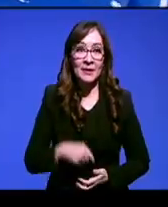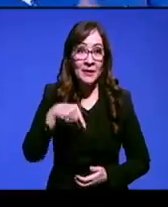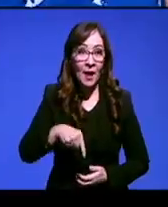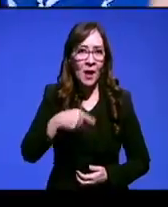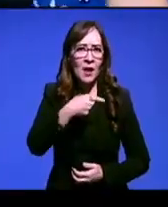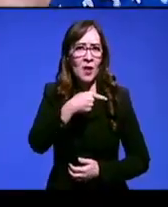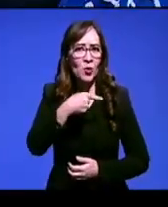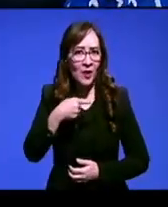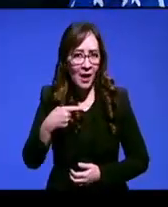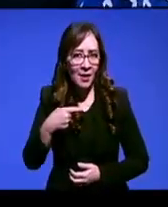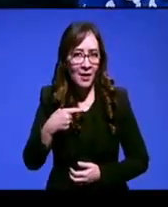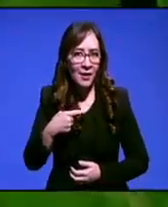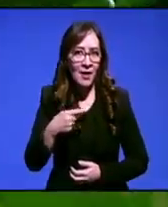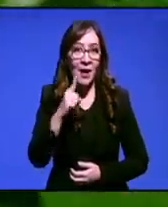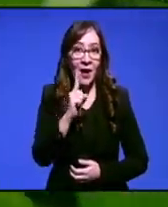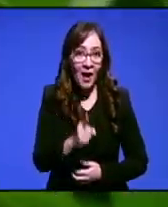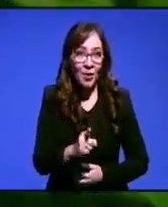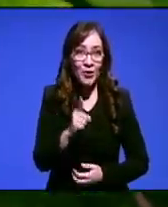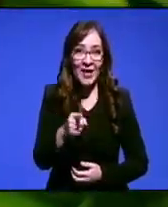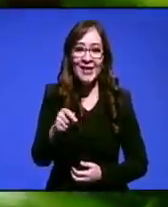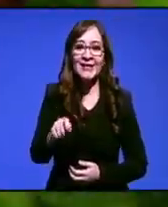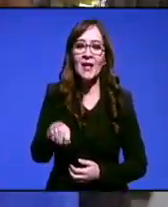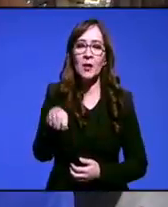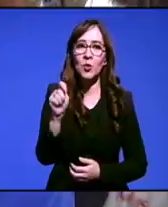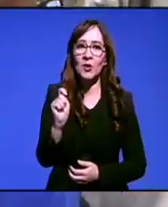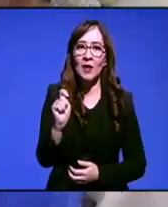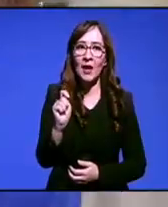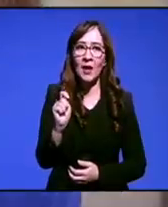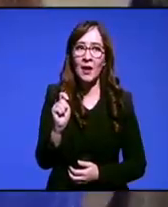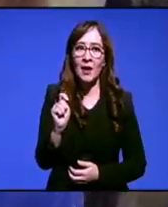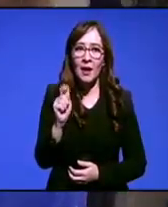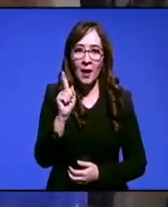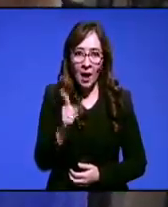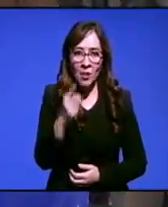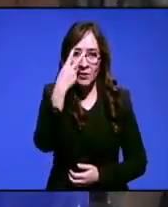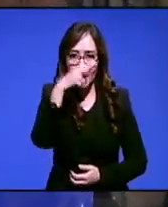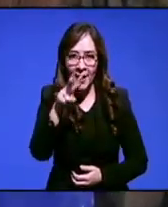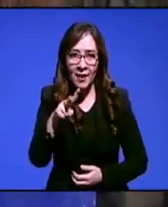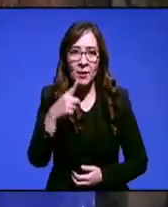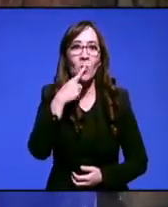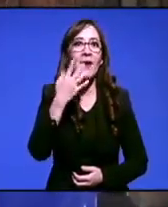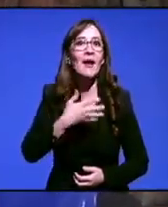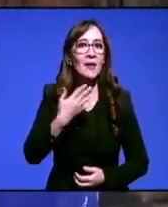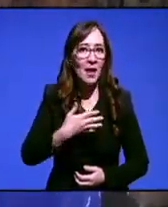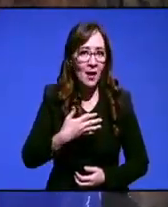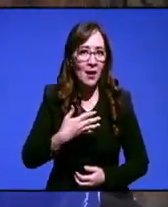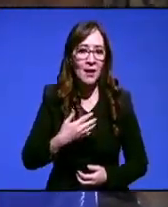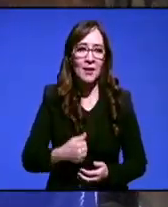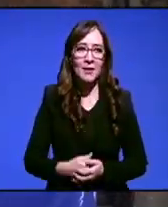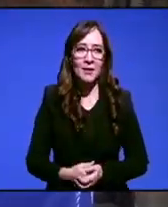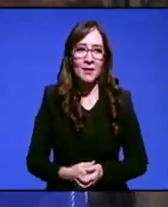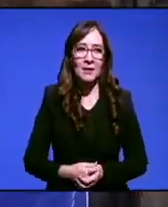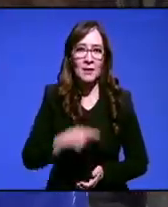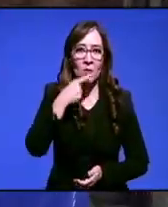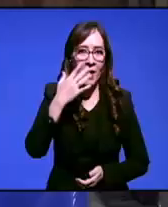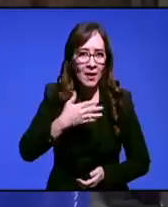namanya sayur mayur harus ada sayurnya dong. Oh, jadi kita harus perhatikan warnanya. Nah, jadi warnanya ini nggak ada